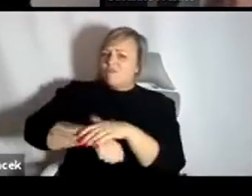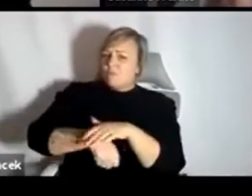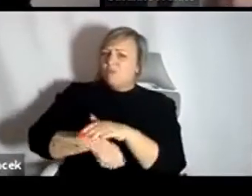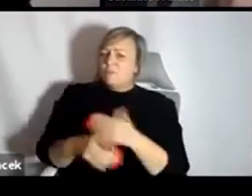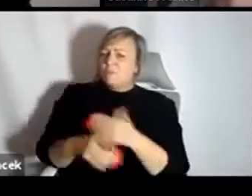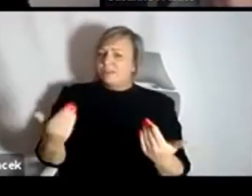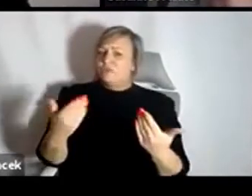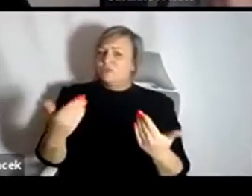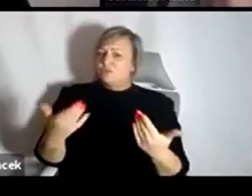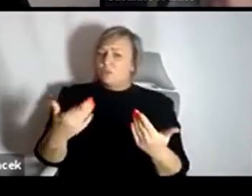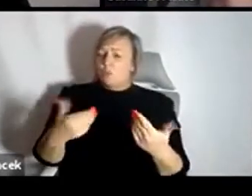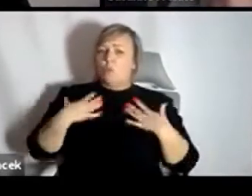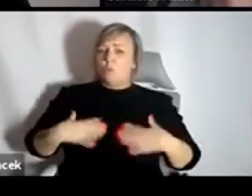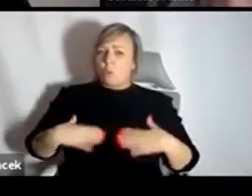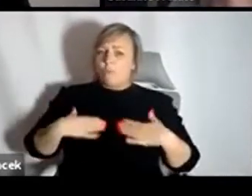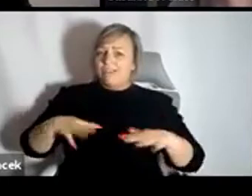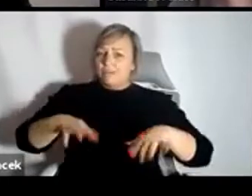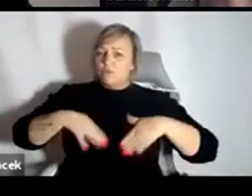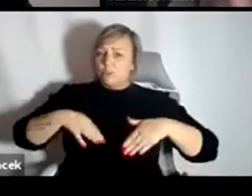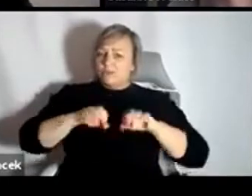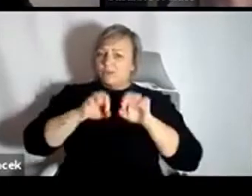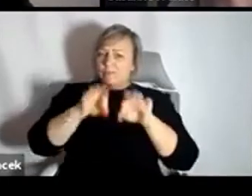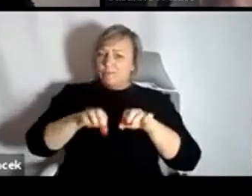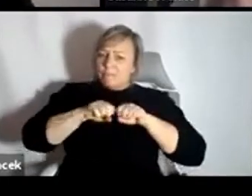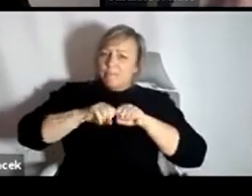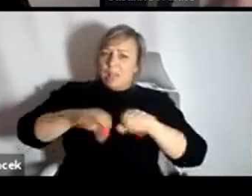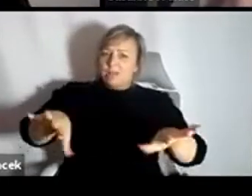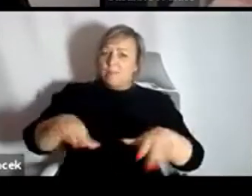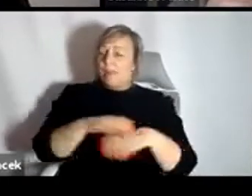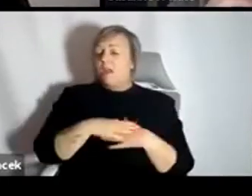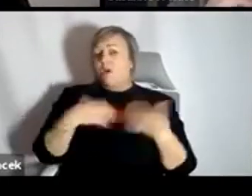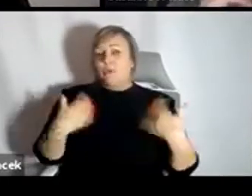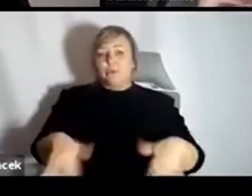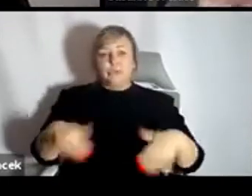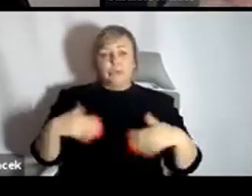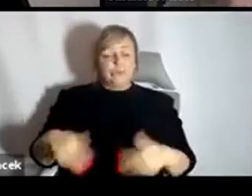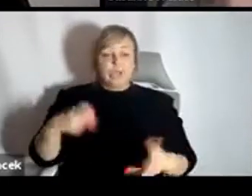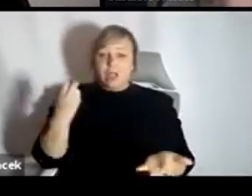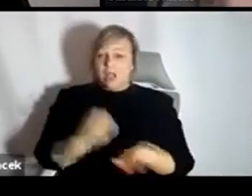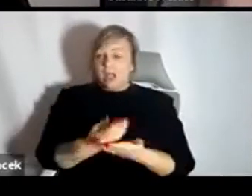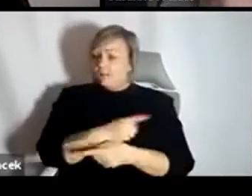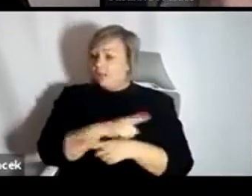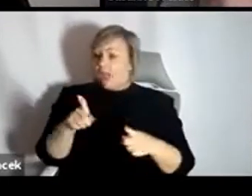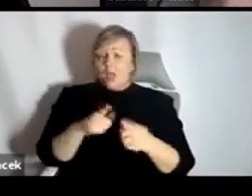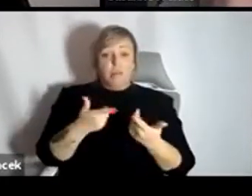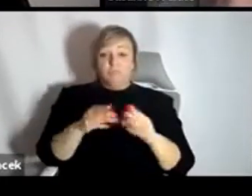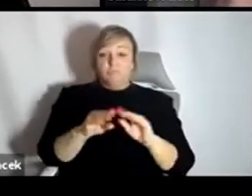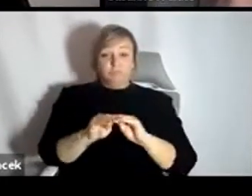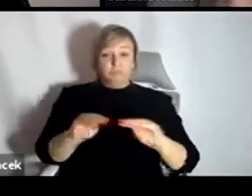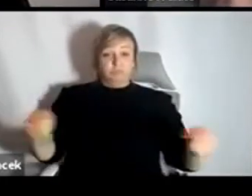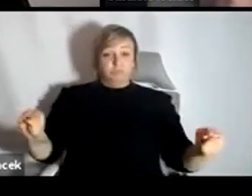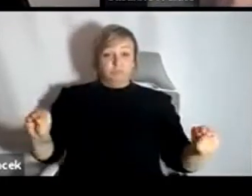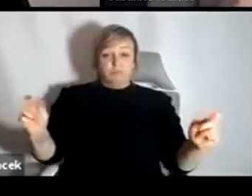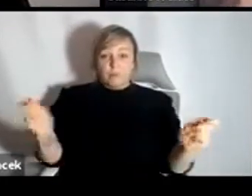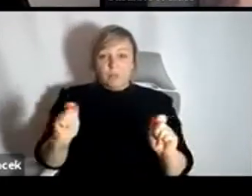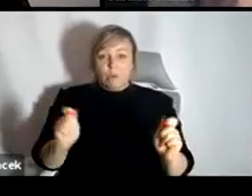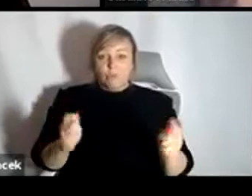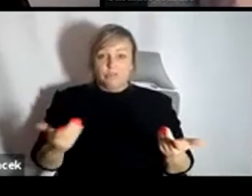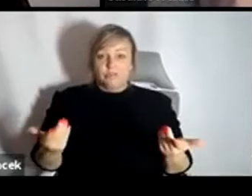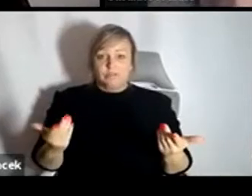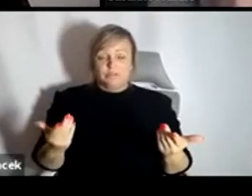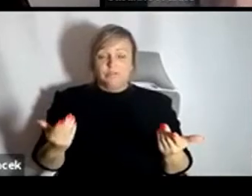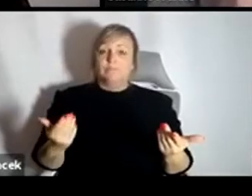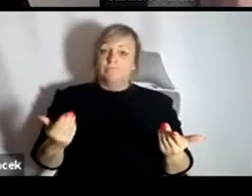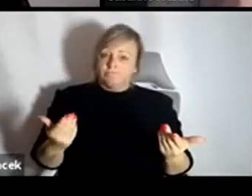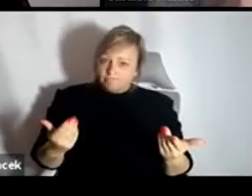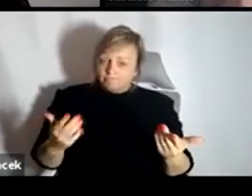die Covid-Pandemie hart getroffen. Fast alle Ligen gingen in eine mehrmonatige Zwangspause. Und so offenbarten sich die Schwächen